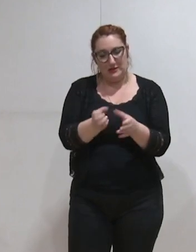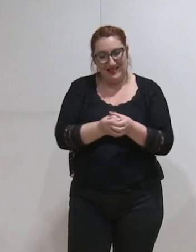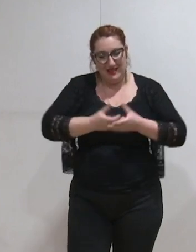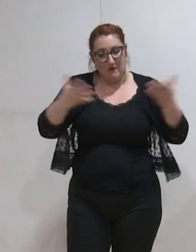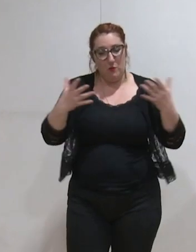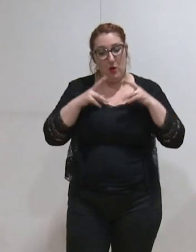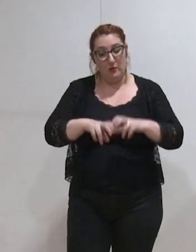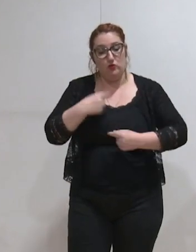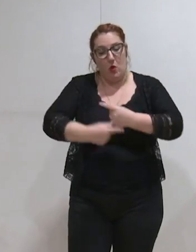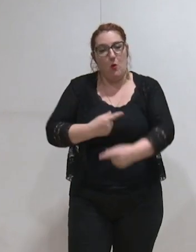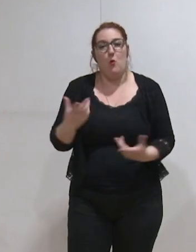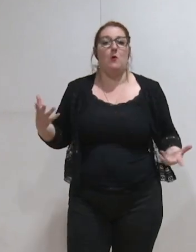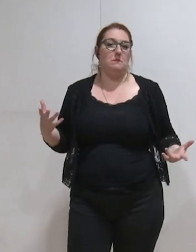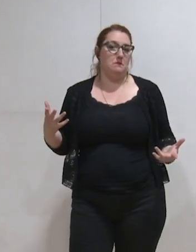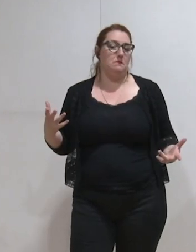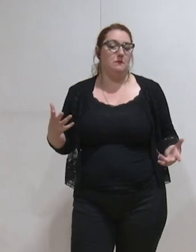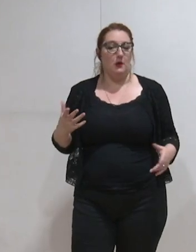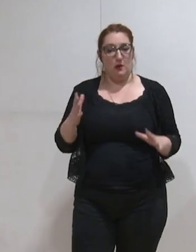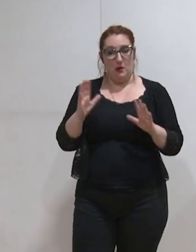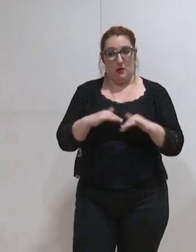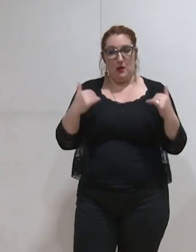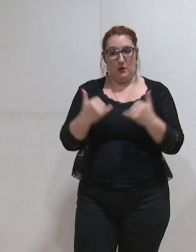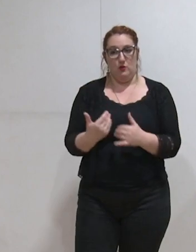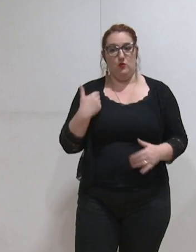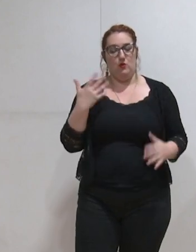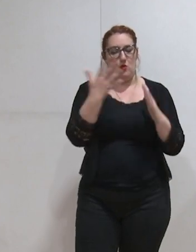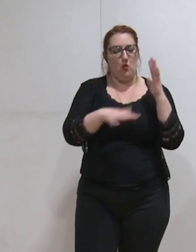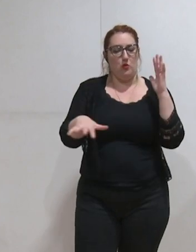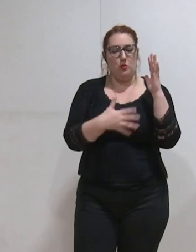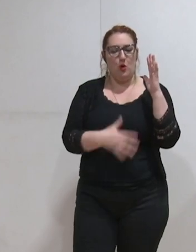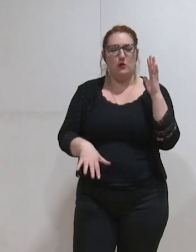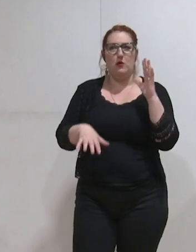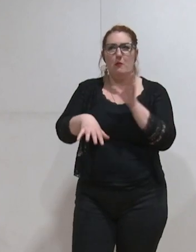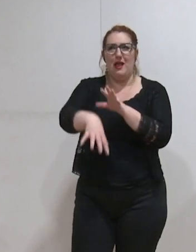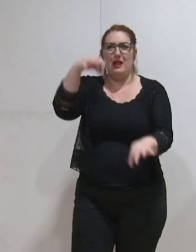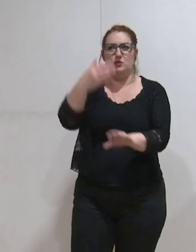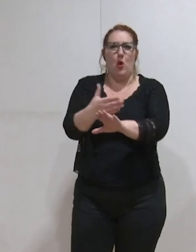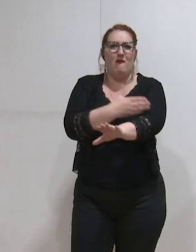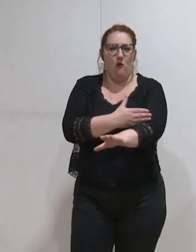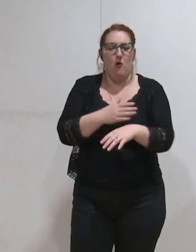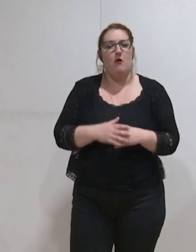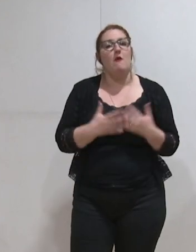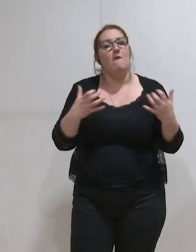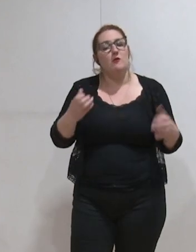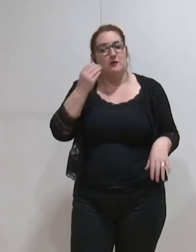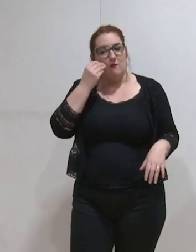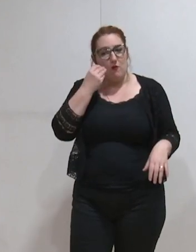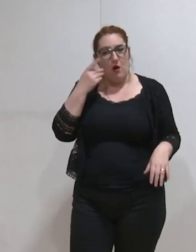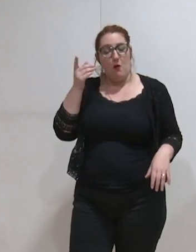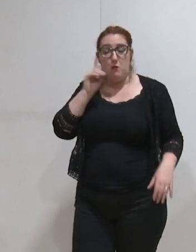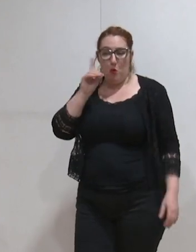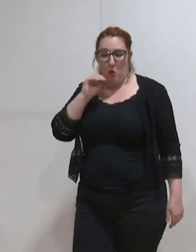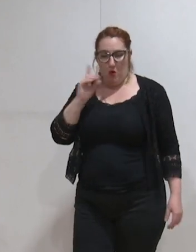à l'étude et donc nous sommes réunis à l'automne je p précédant les élections municipales j'aimerais savoir ce que signifie cette